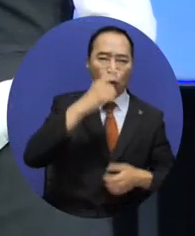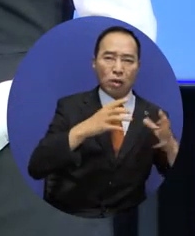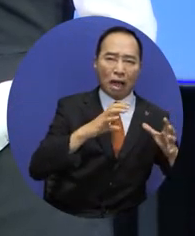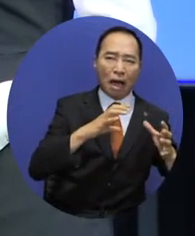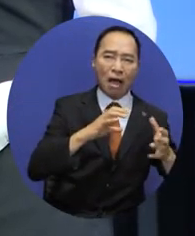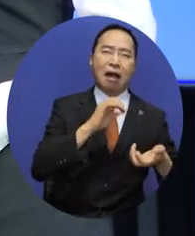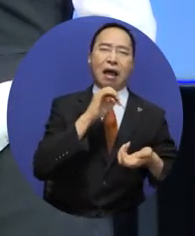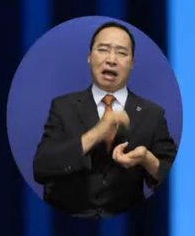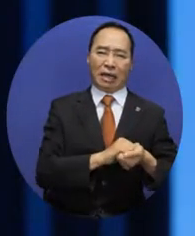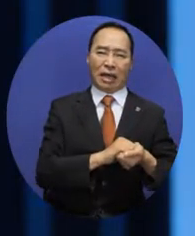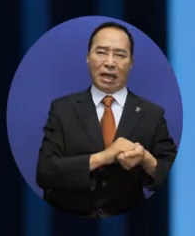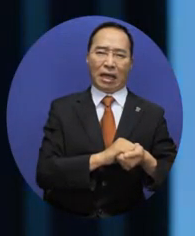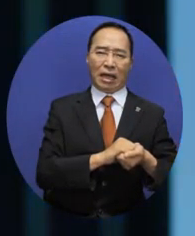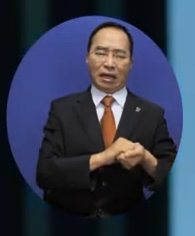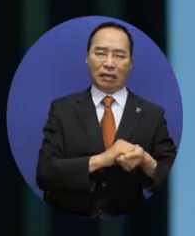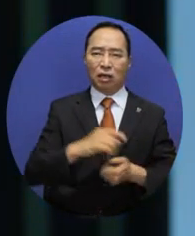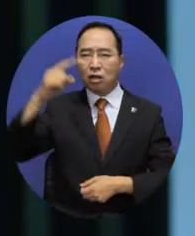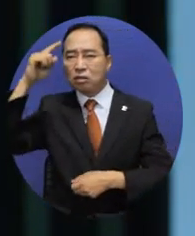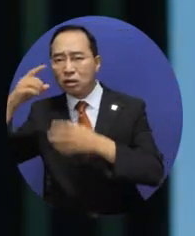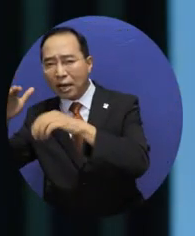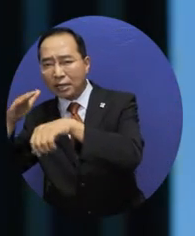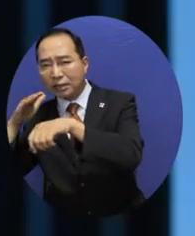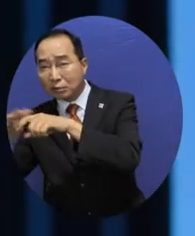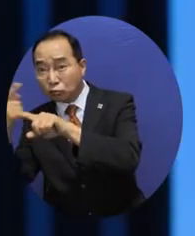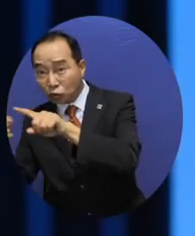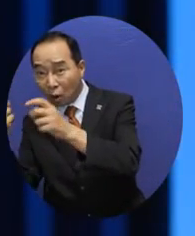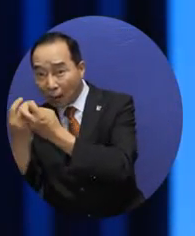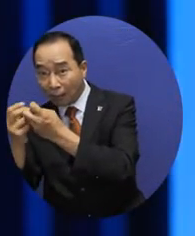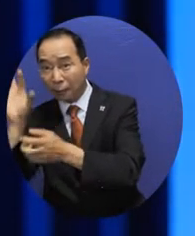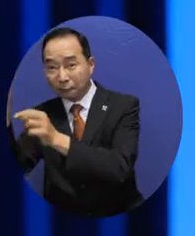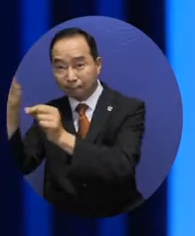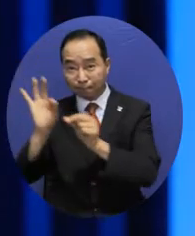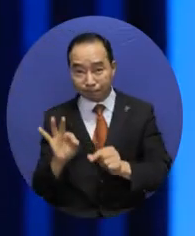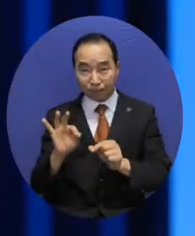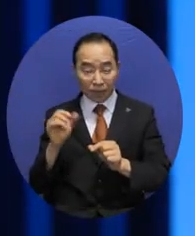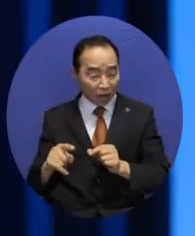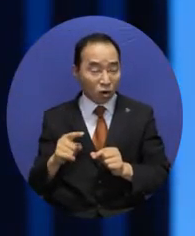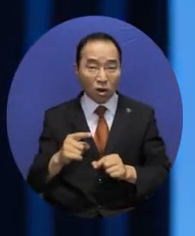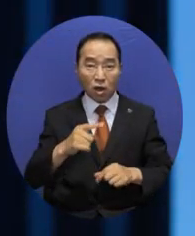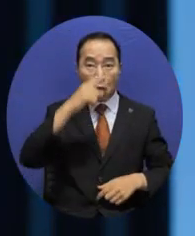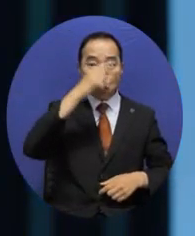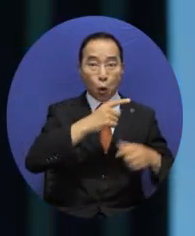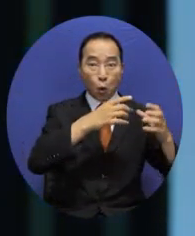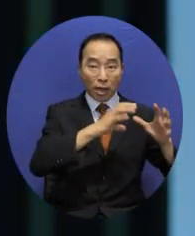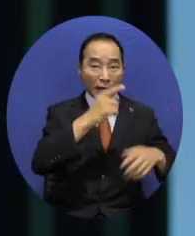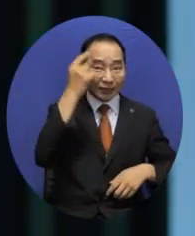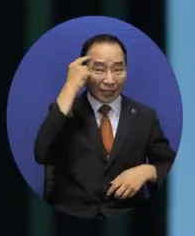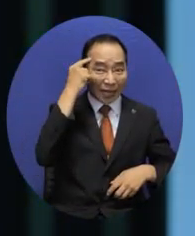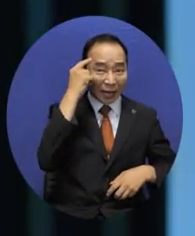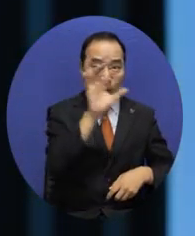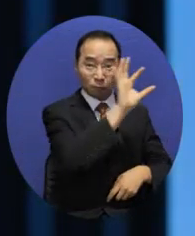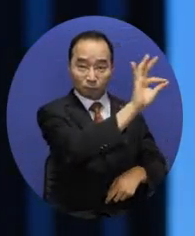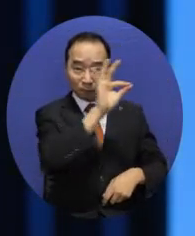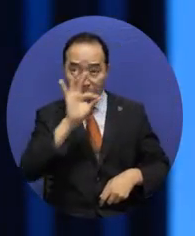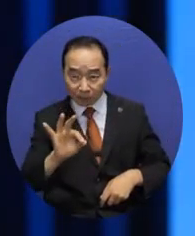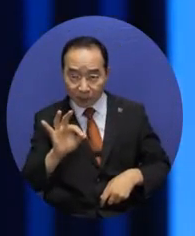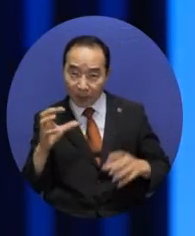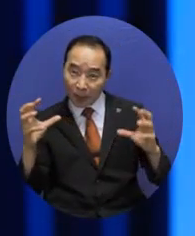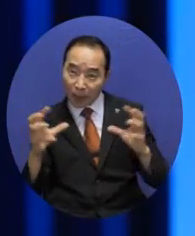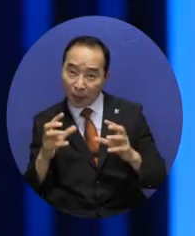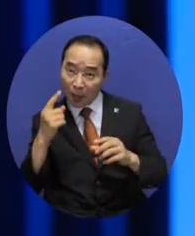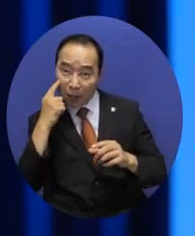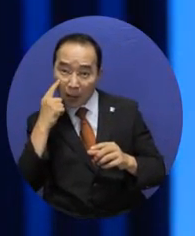과학적인 방식으로 분석을 하고 서양의 어떤 사상으로 안 되는 것을 넘어선 패러다임을